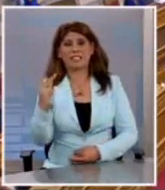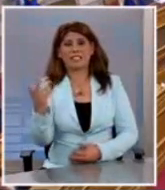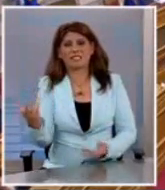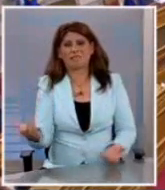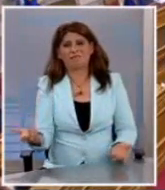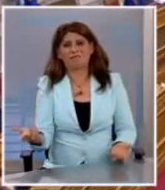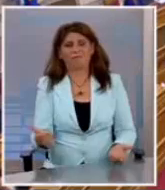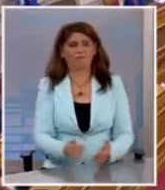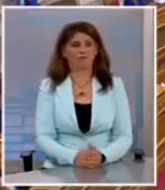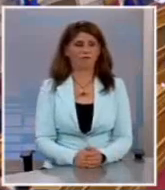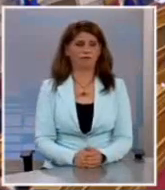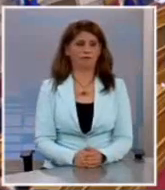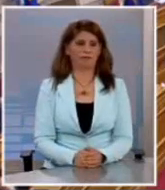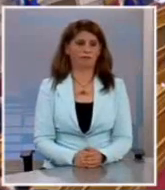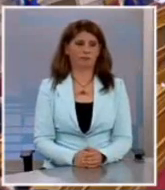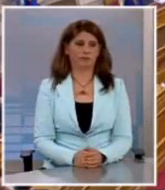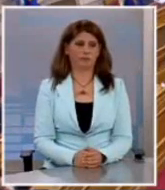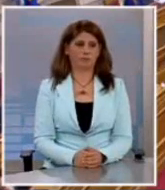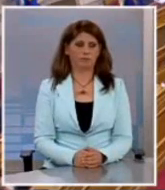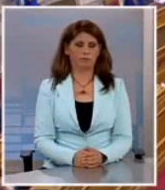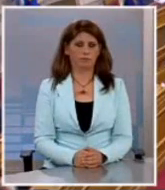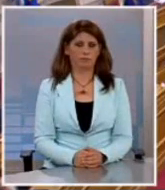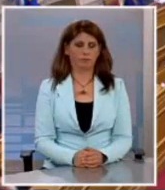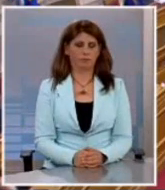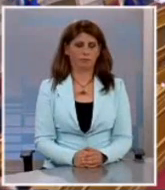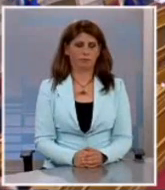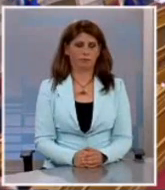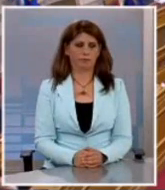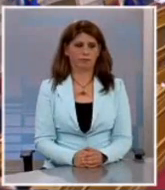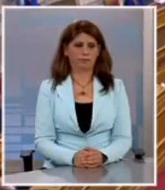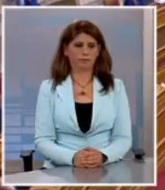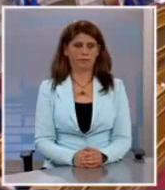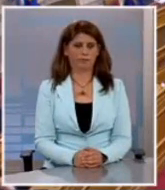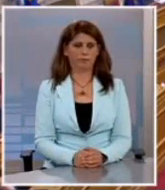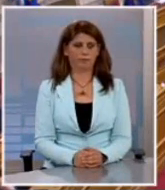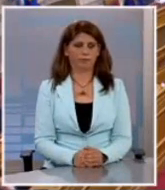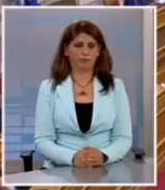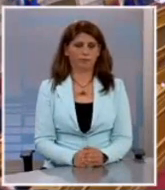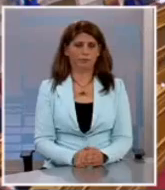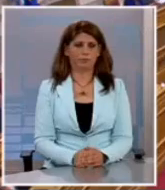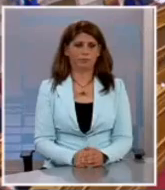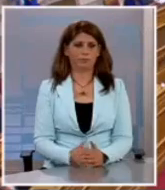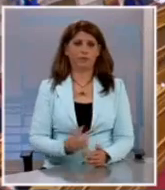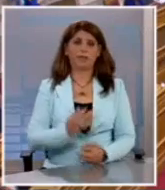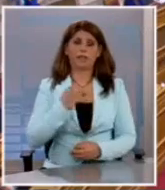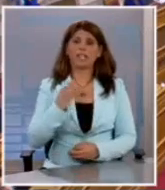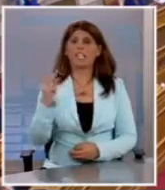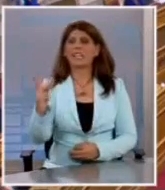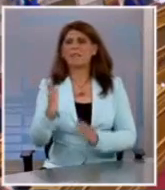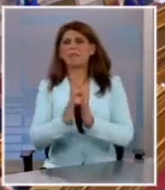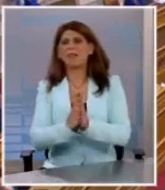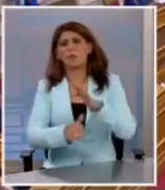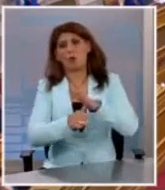τώρα. Τι κάνουμε τώρα. Πέστε, δεν είναι διαδικασία αυτή. Κύριε Καμένο, επιτρέπω εγώ τη διακοπή.